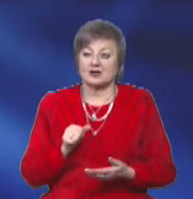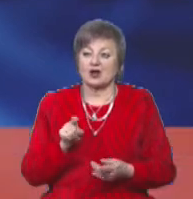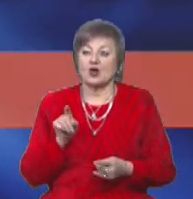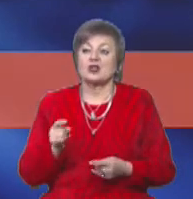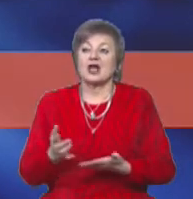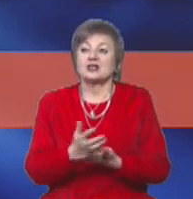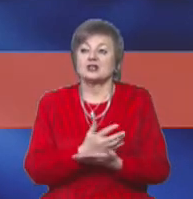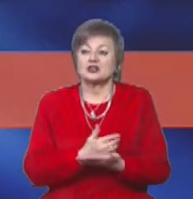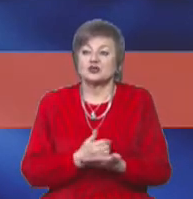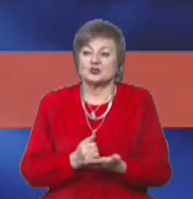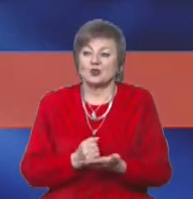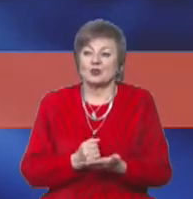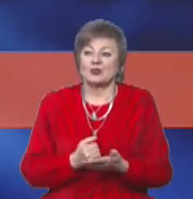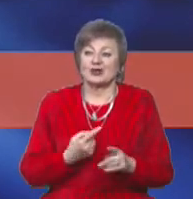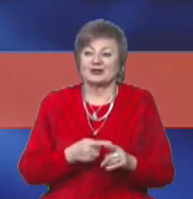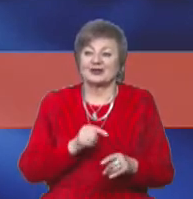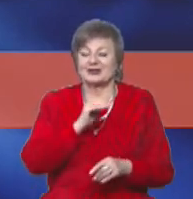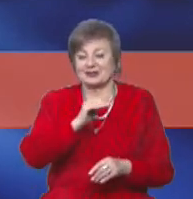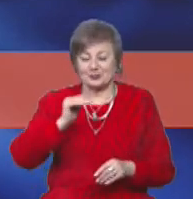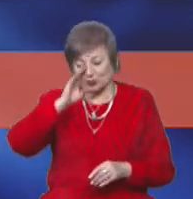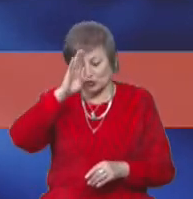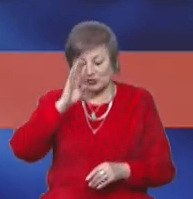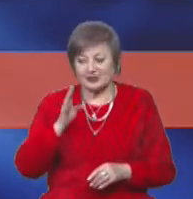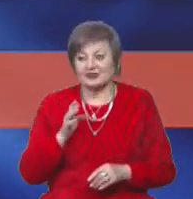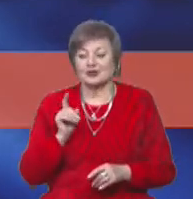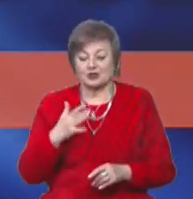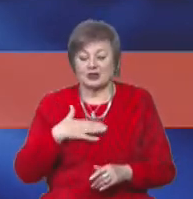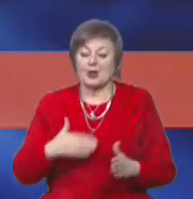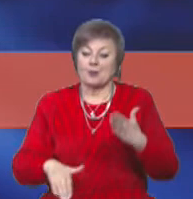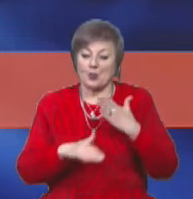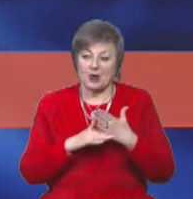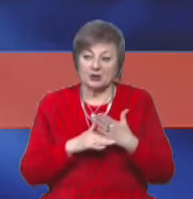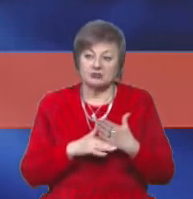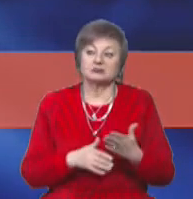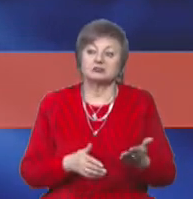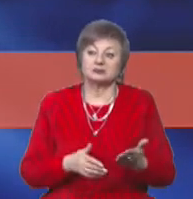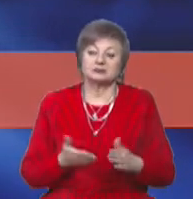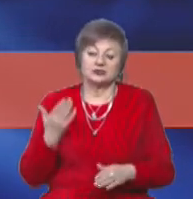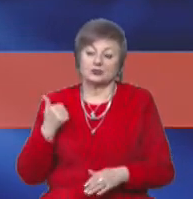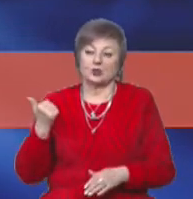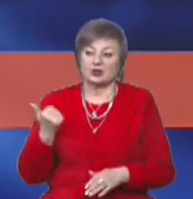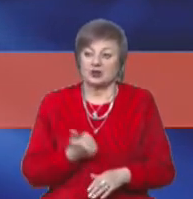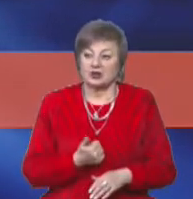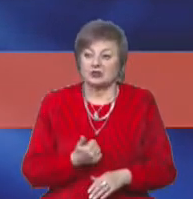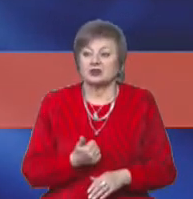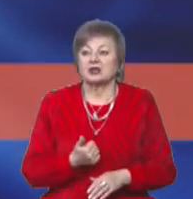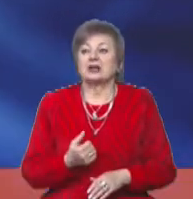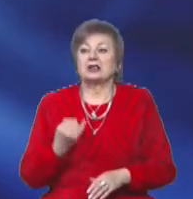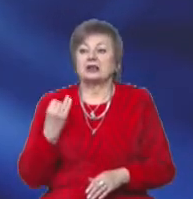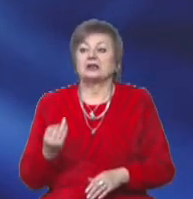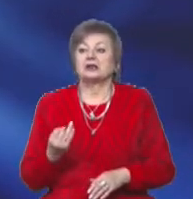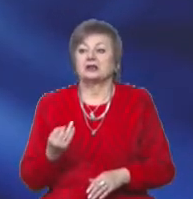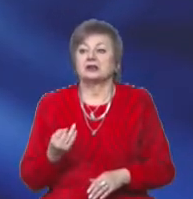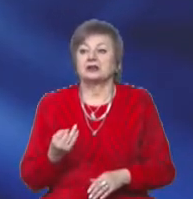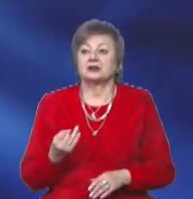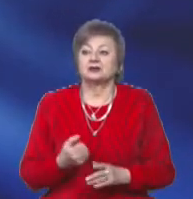зібрала усіх цих могутніх чоловіків, які нам допомогли минулого тижня, та вони,